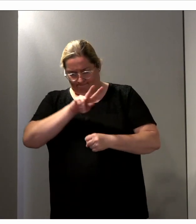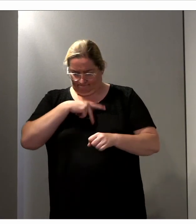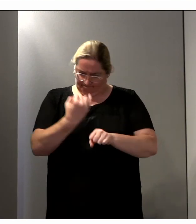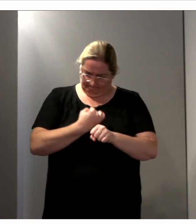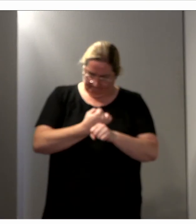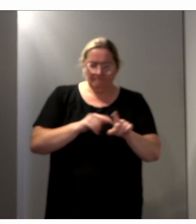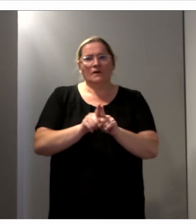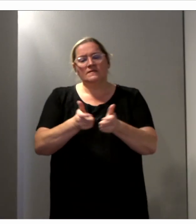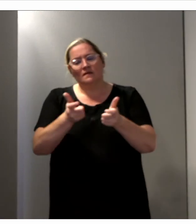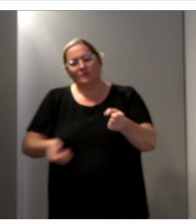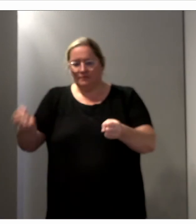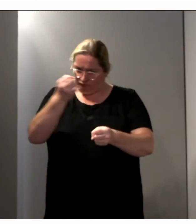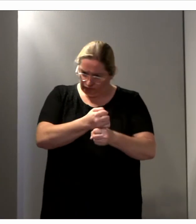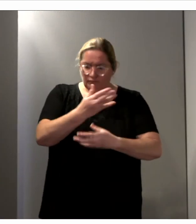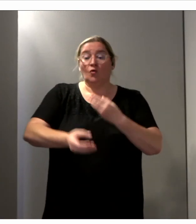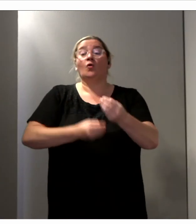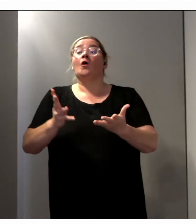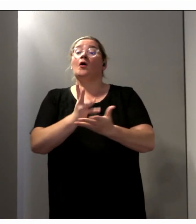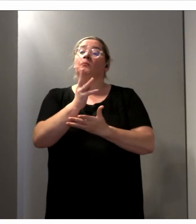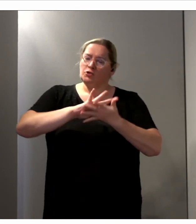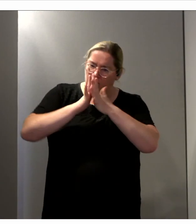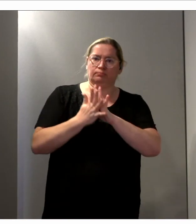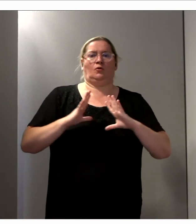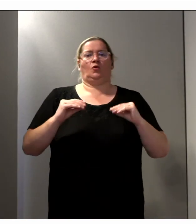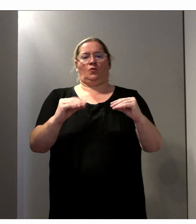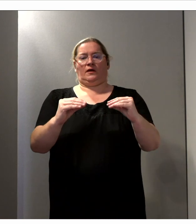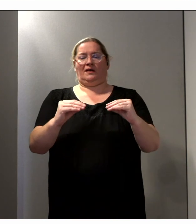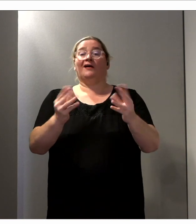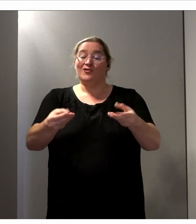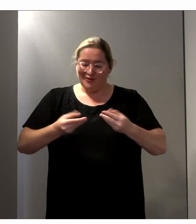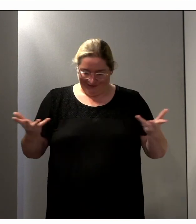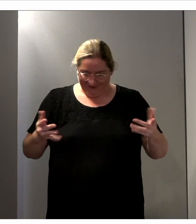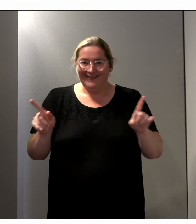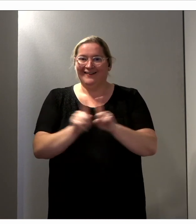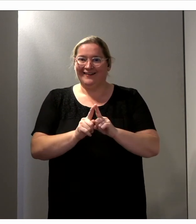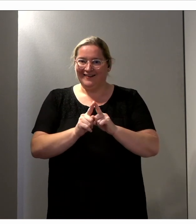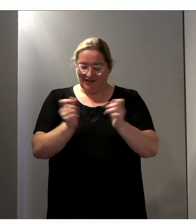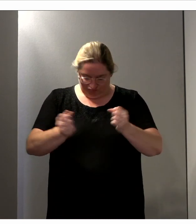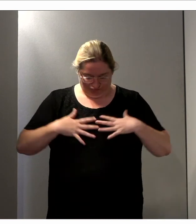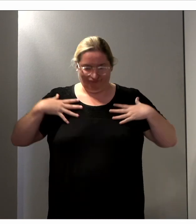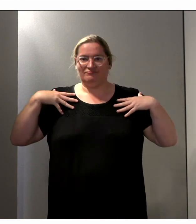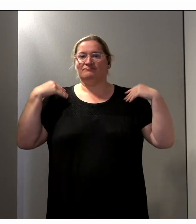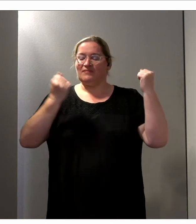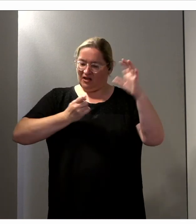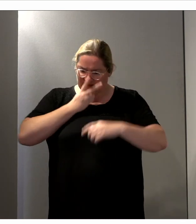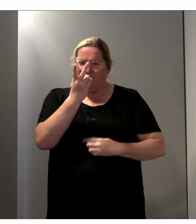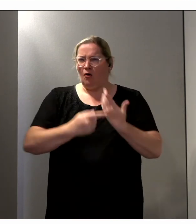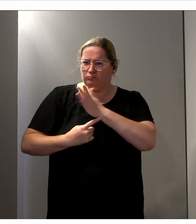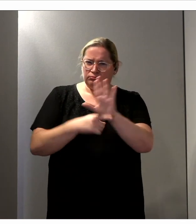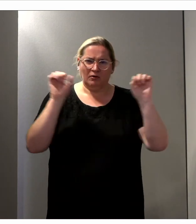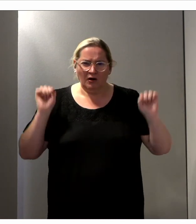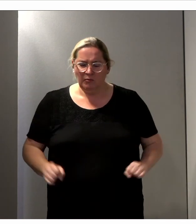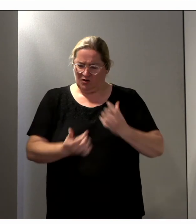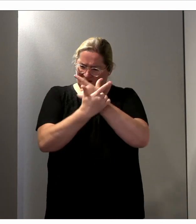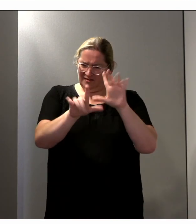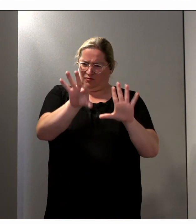apporte aux porteurs de projet une réelle émancipation et une expression totale de son talent, une façon